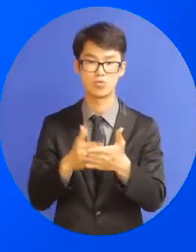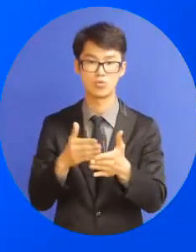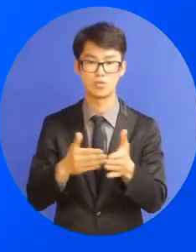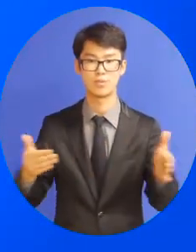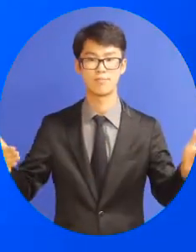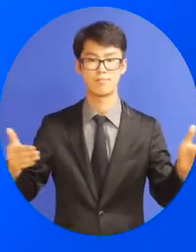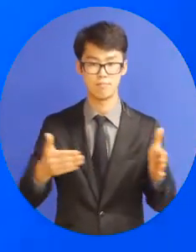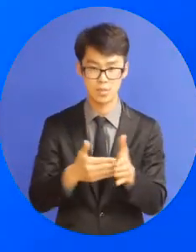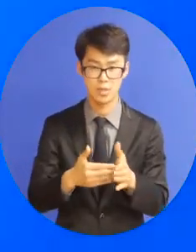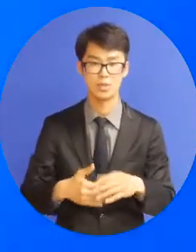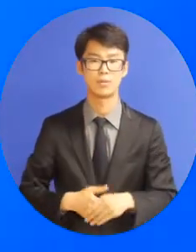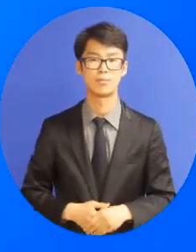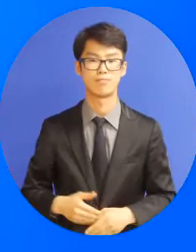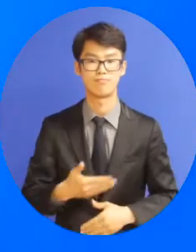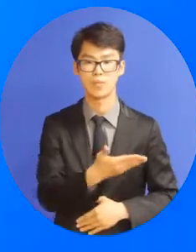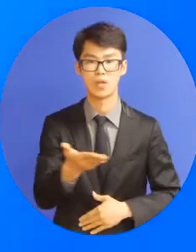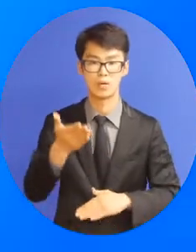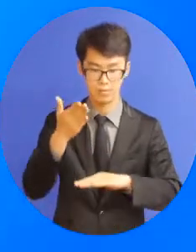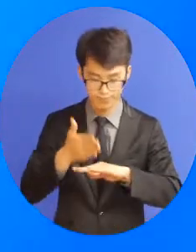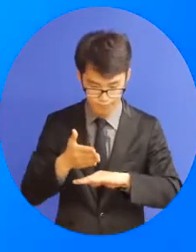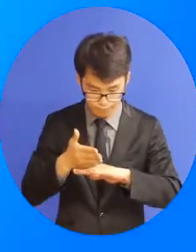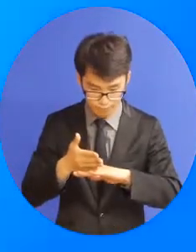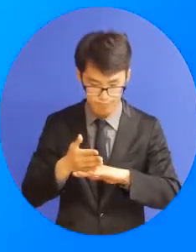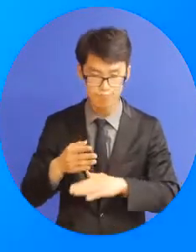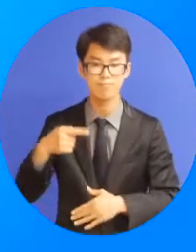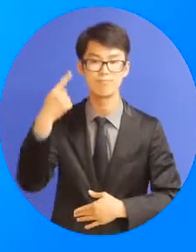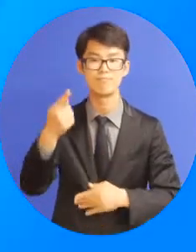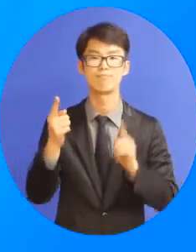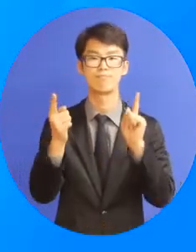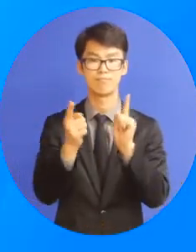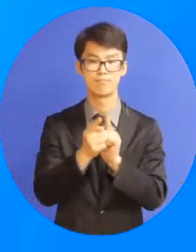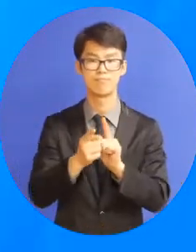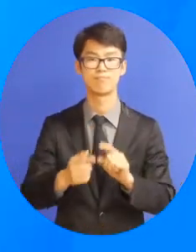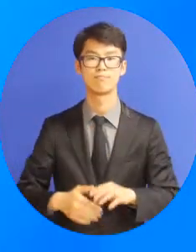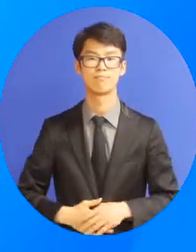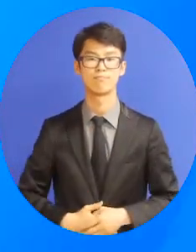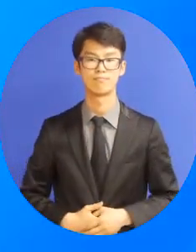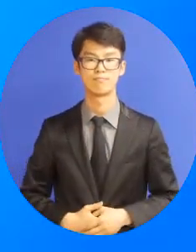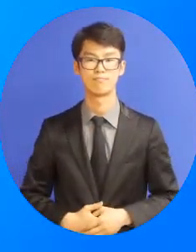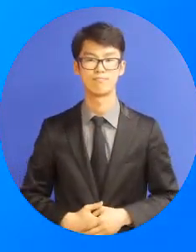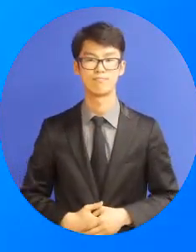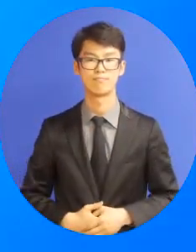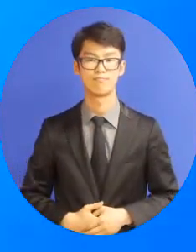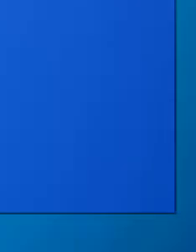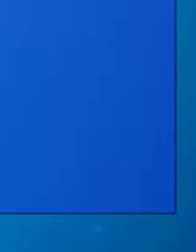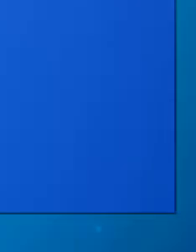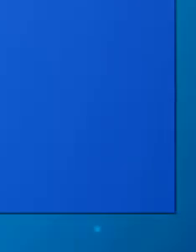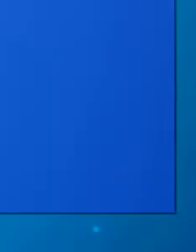시정 뉴스를 마치겠습니다. 시청해주신 여러분 고맙습니다. 다음 회에 뵙겠습니다.